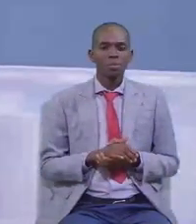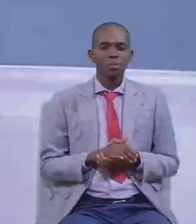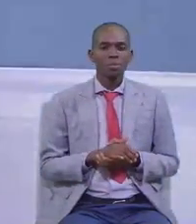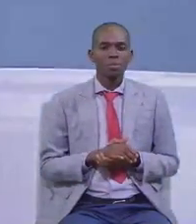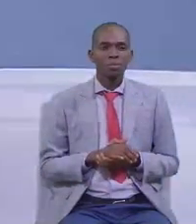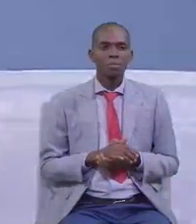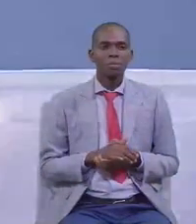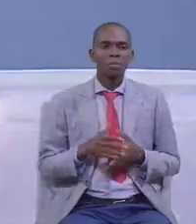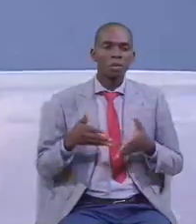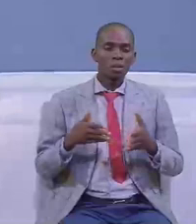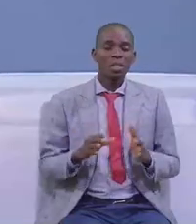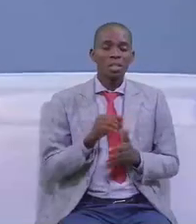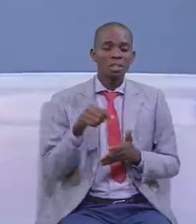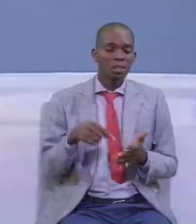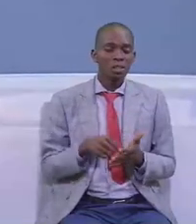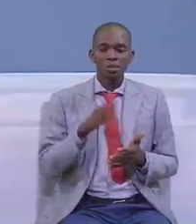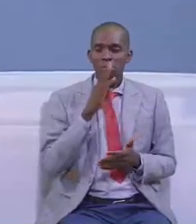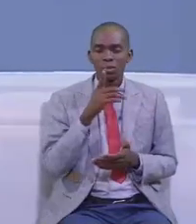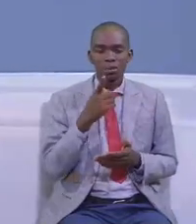Que cela soit une réalité dans ta vie.